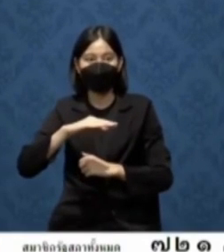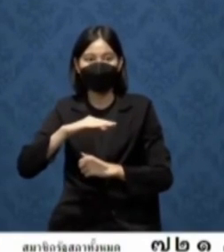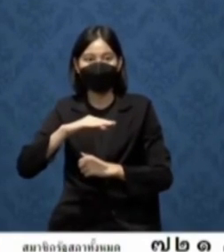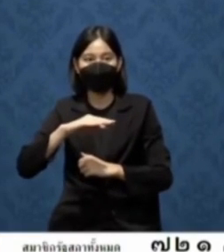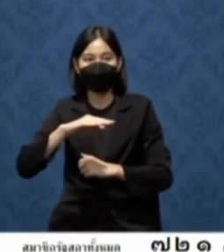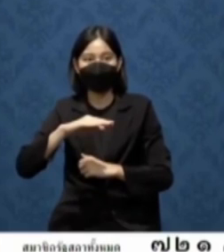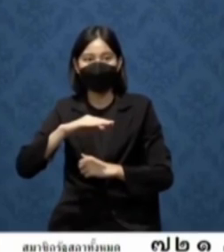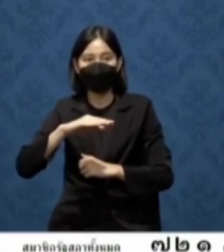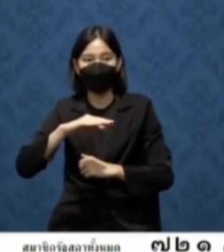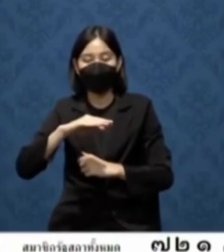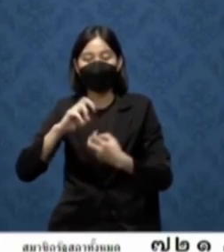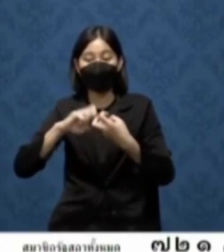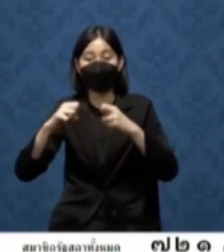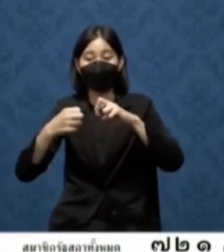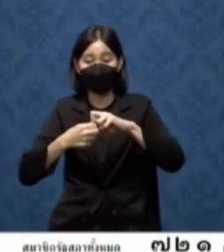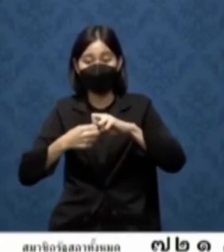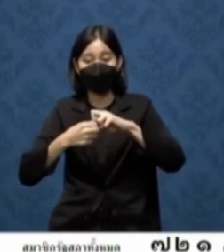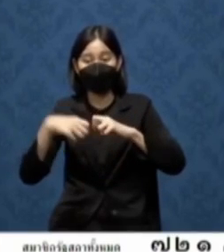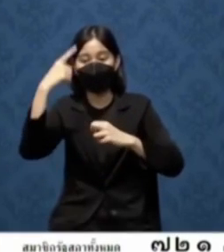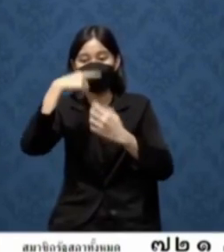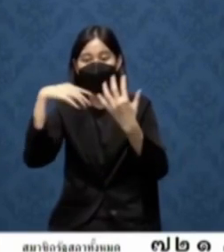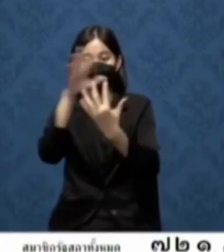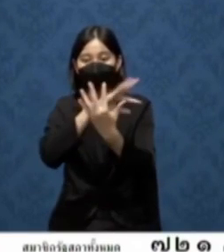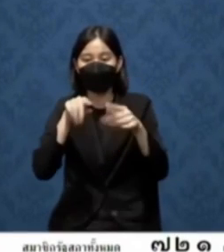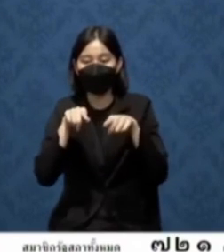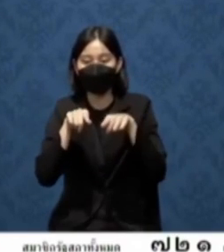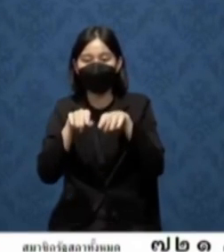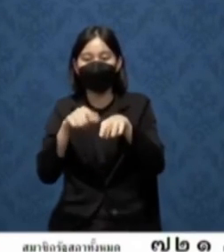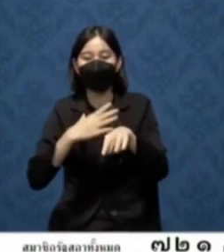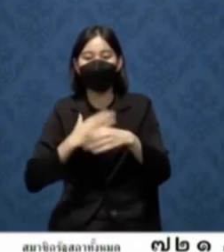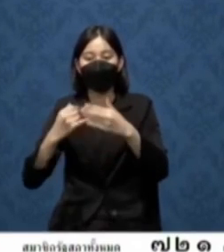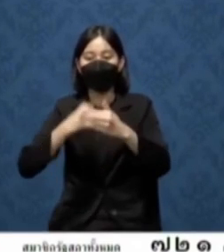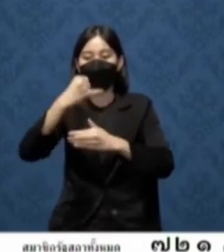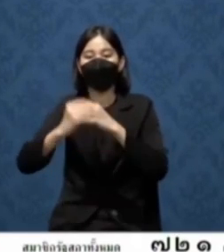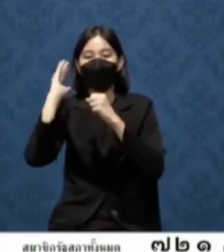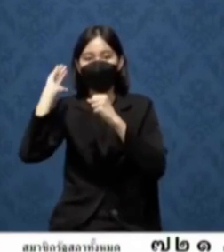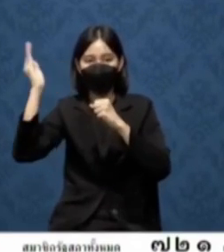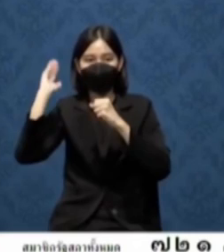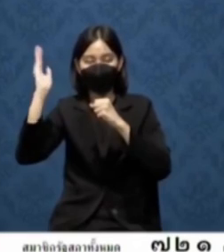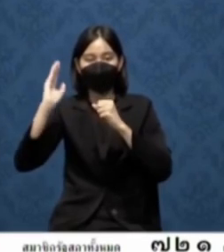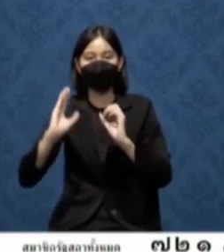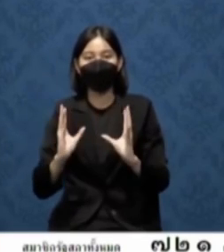กับปัญหาของประเทศผมขอจบการอภิปรายของผมเพีย